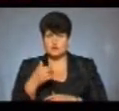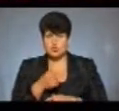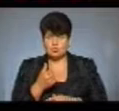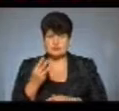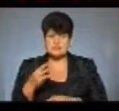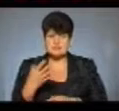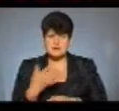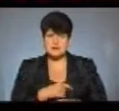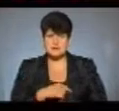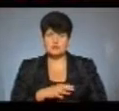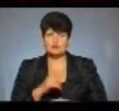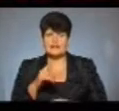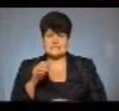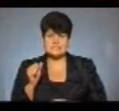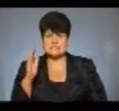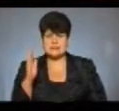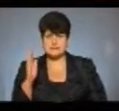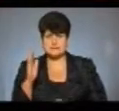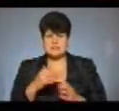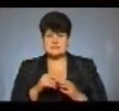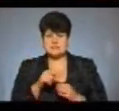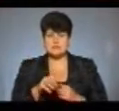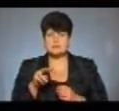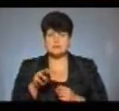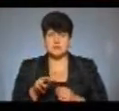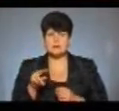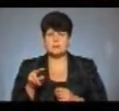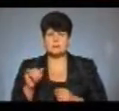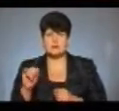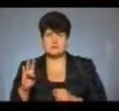35 депутатів були за. Серед них Михайло Пінь.